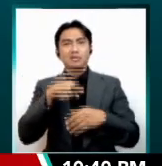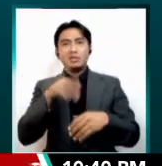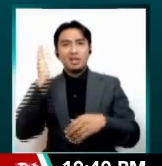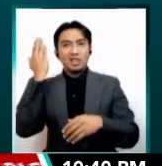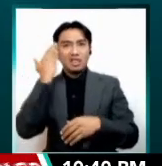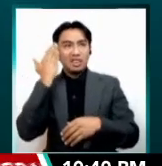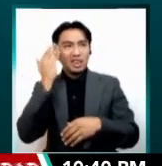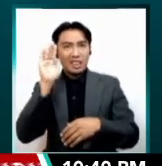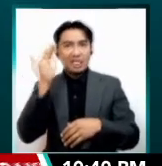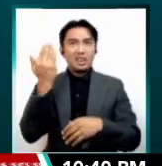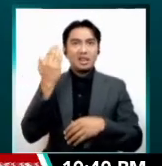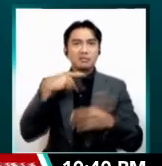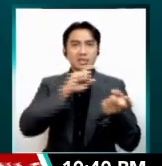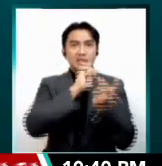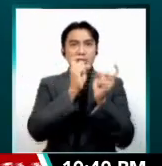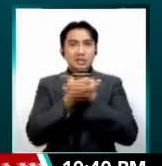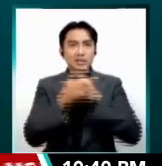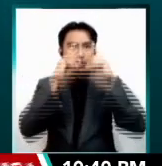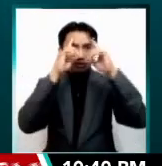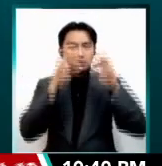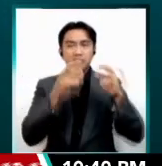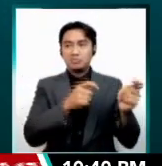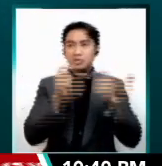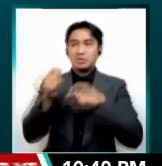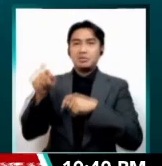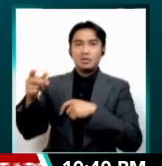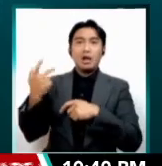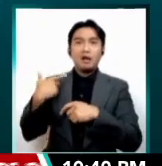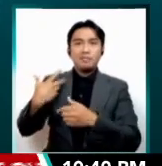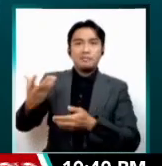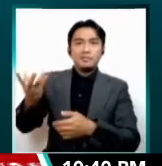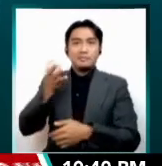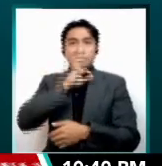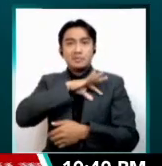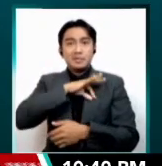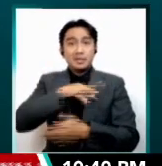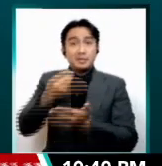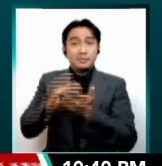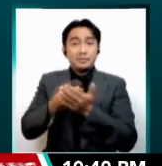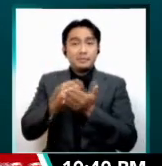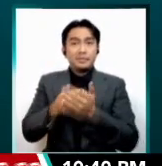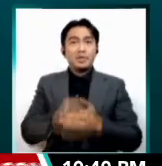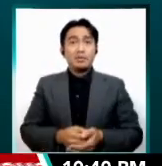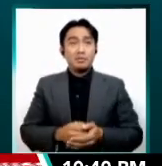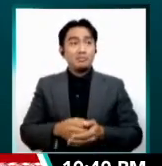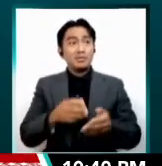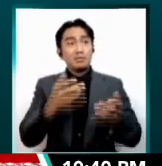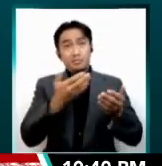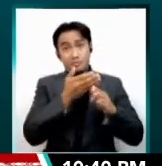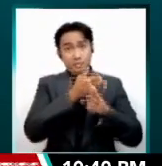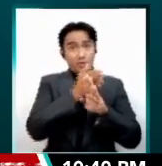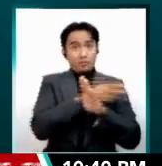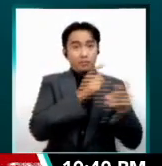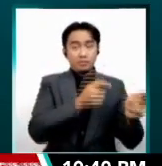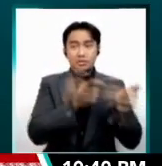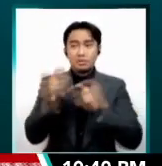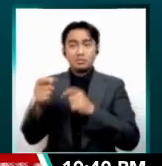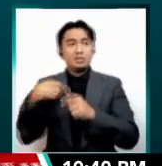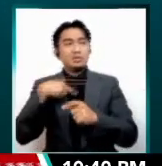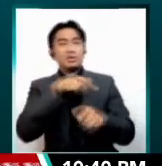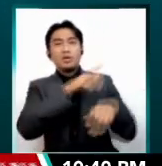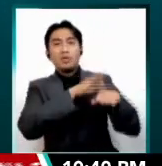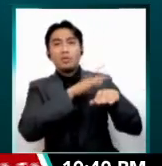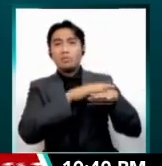team ng senador para kumita ng pera. Bago pa raw lumipat sa kampo ni Moreno ang grupo ni Enriquez, pinagbawalan na itong lumahok